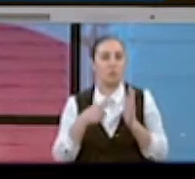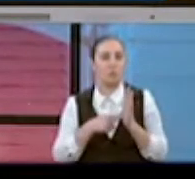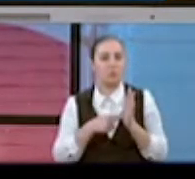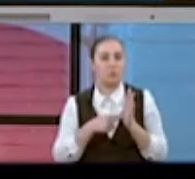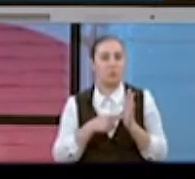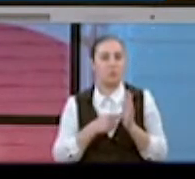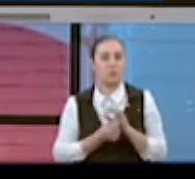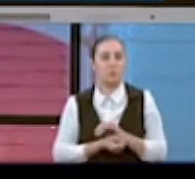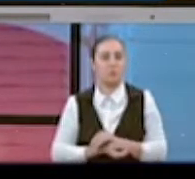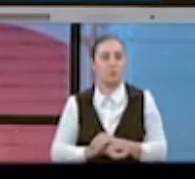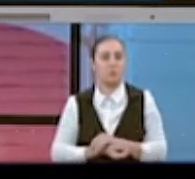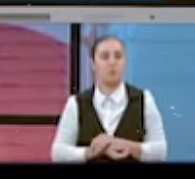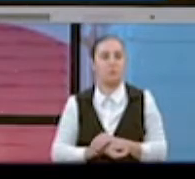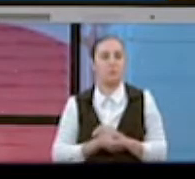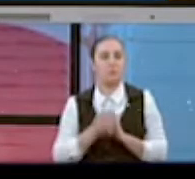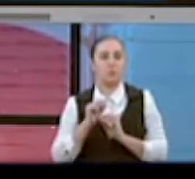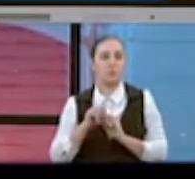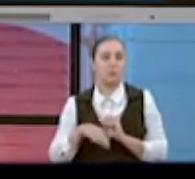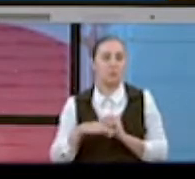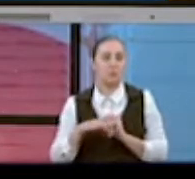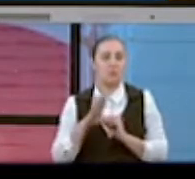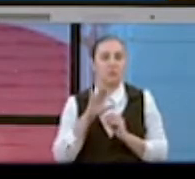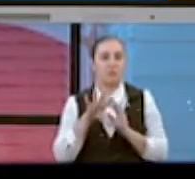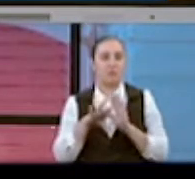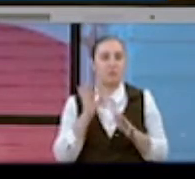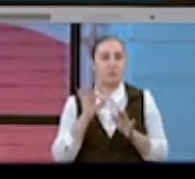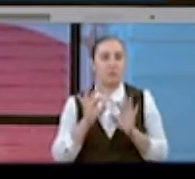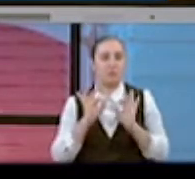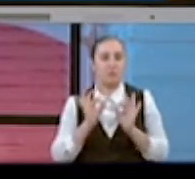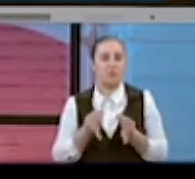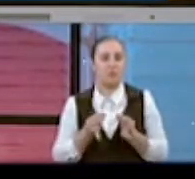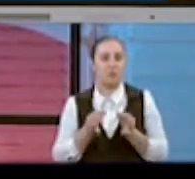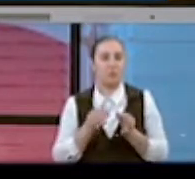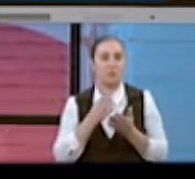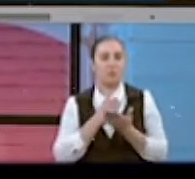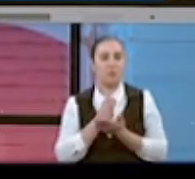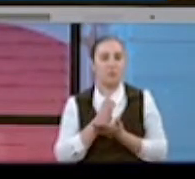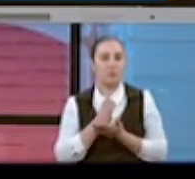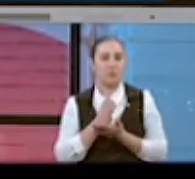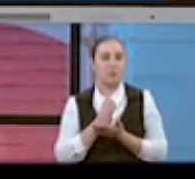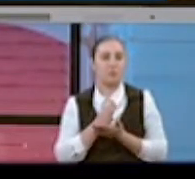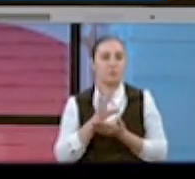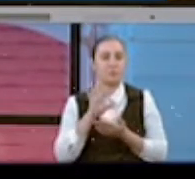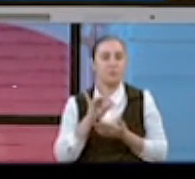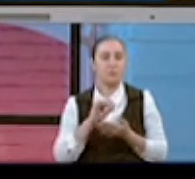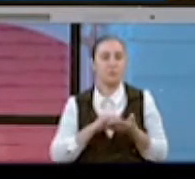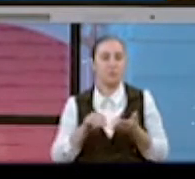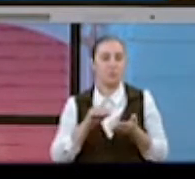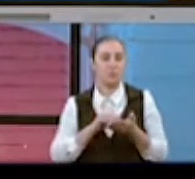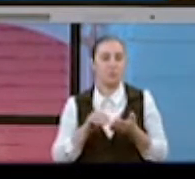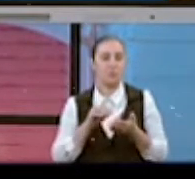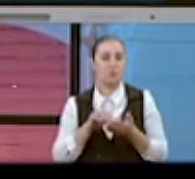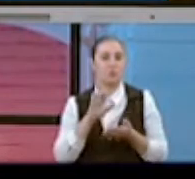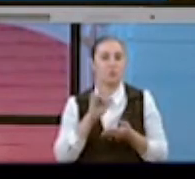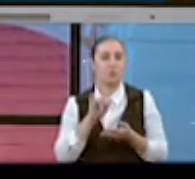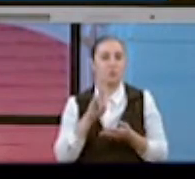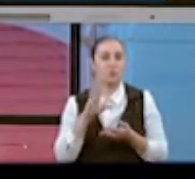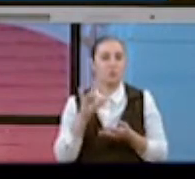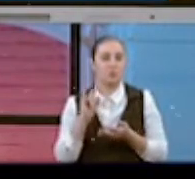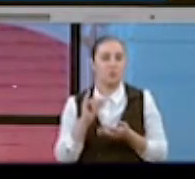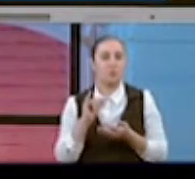вопроса, а затем выбрать правильный вариант и записать